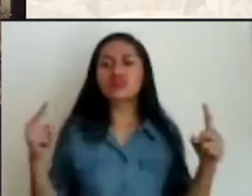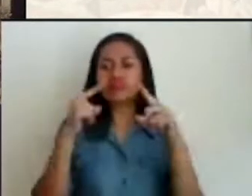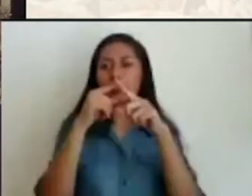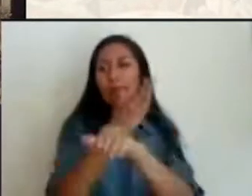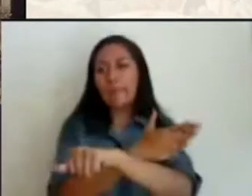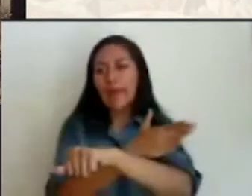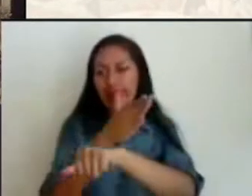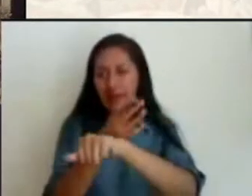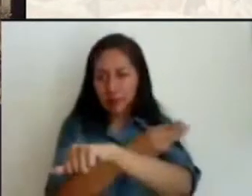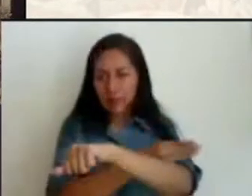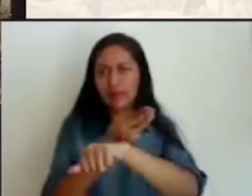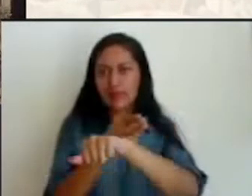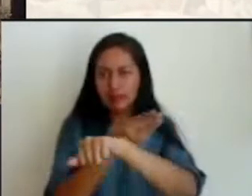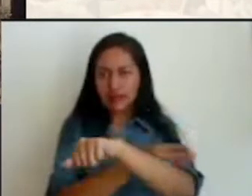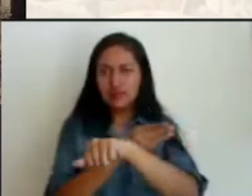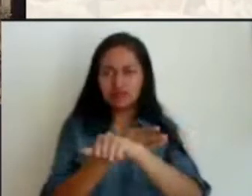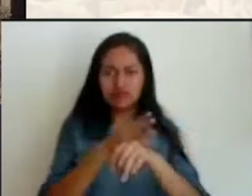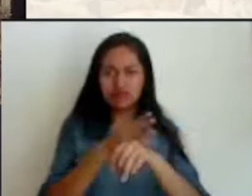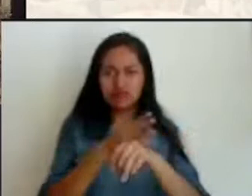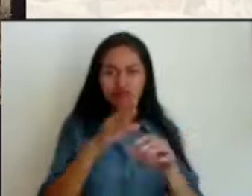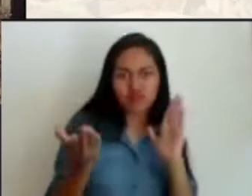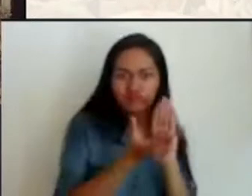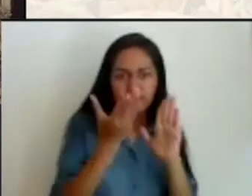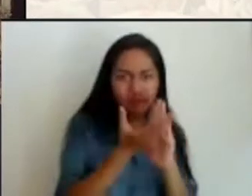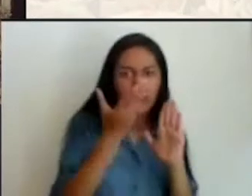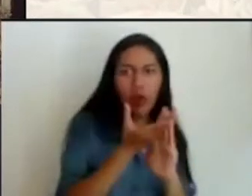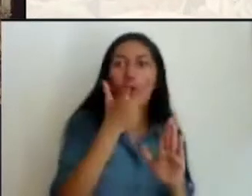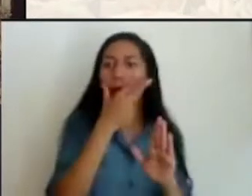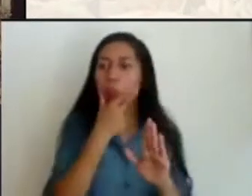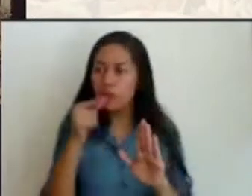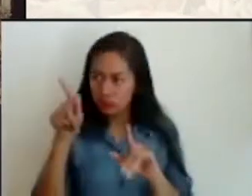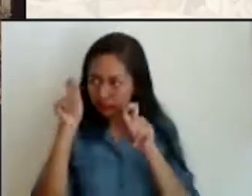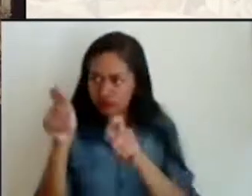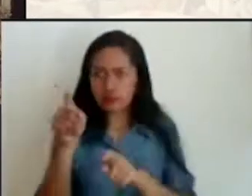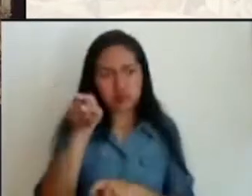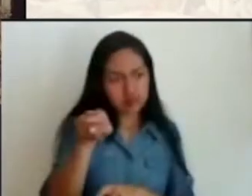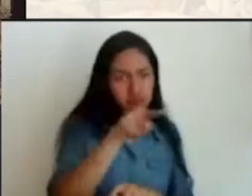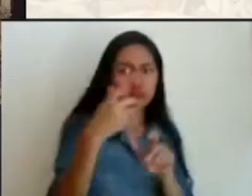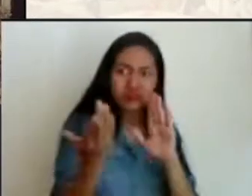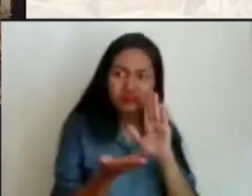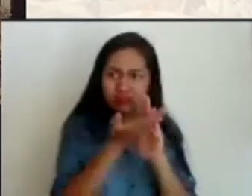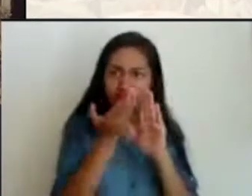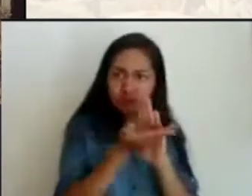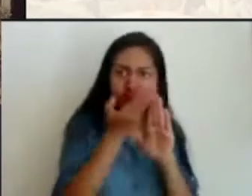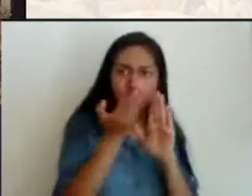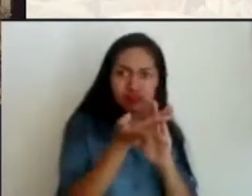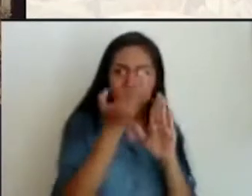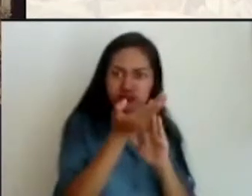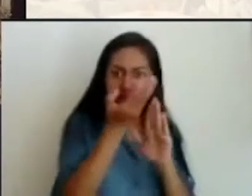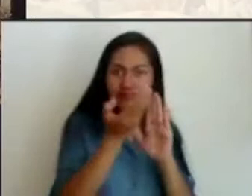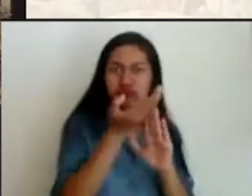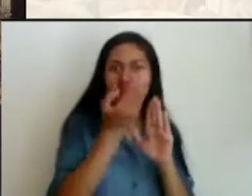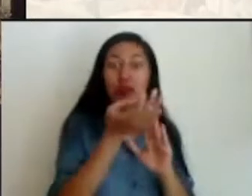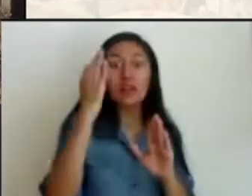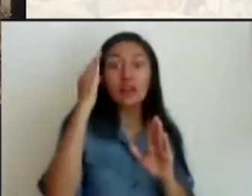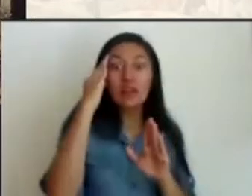a Baltasar Elonguena, el arquitecto, duró 50 años para finalmente su consagración en los